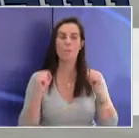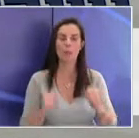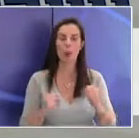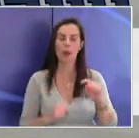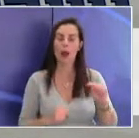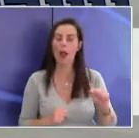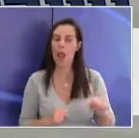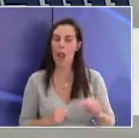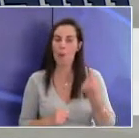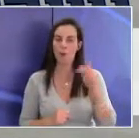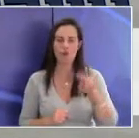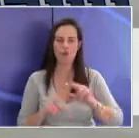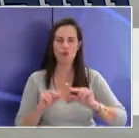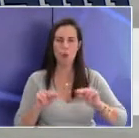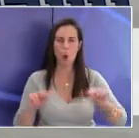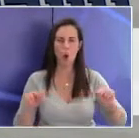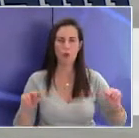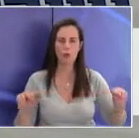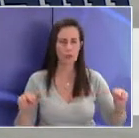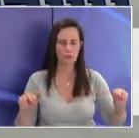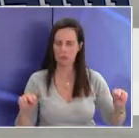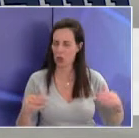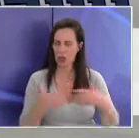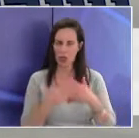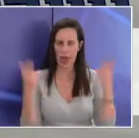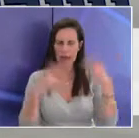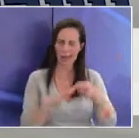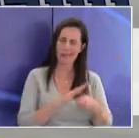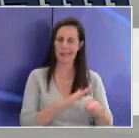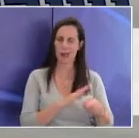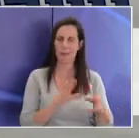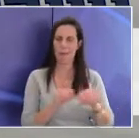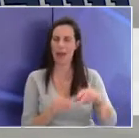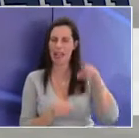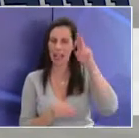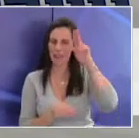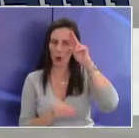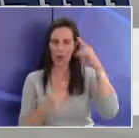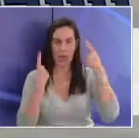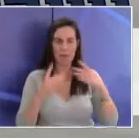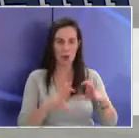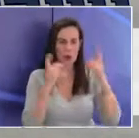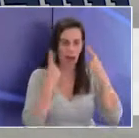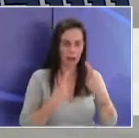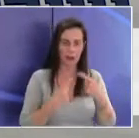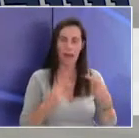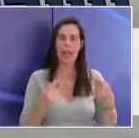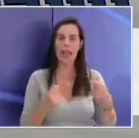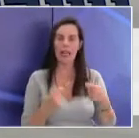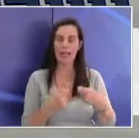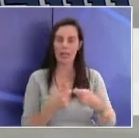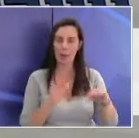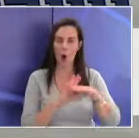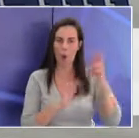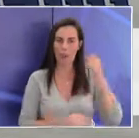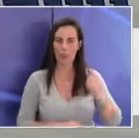שלמרות חרושת השמועות שאין שום דיל בין ליכוד למפלגות חרדיות לגבי חוק